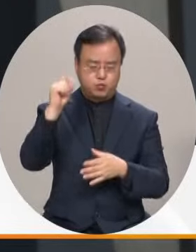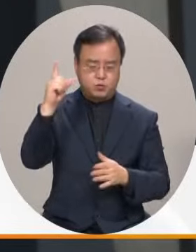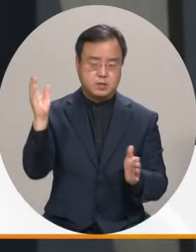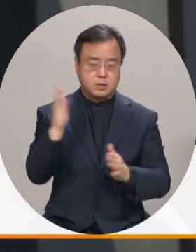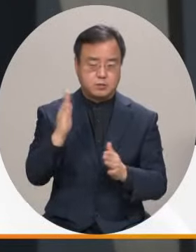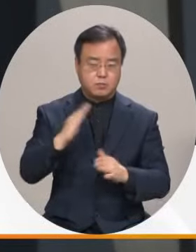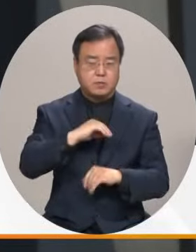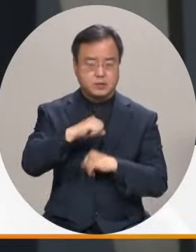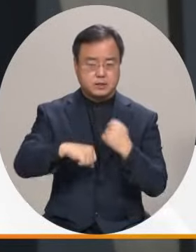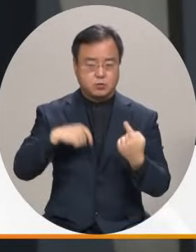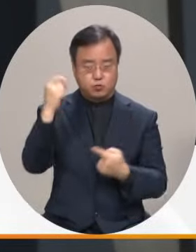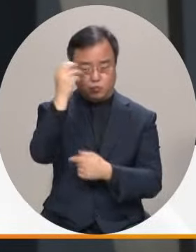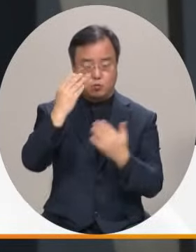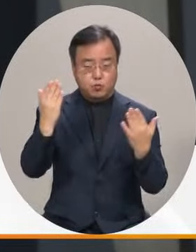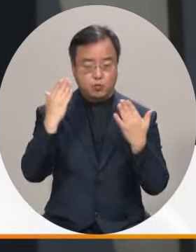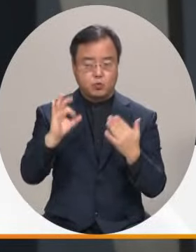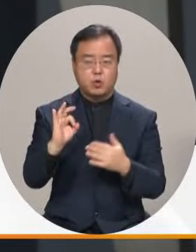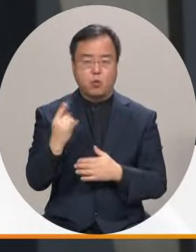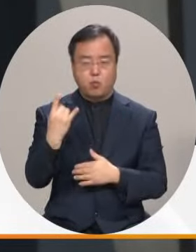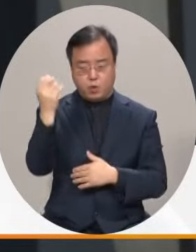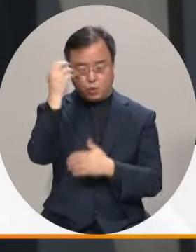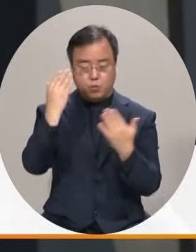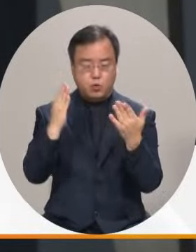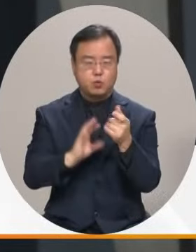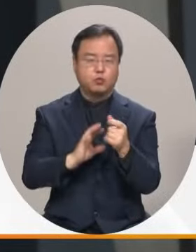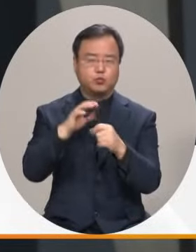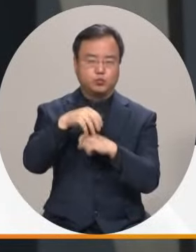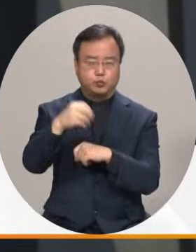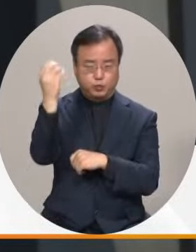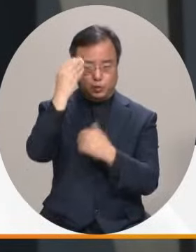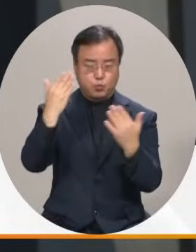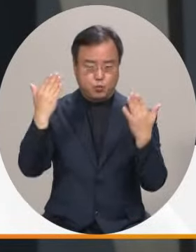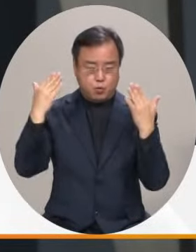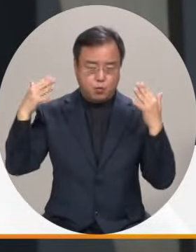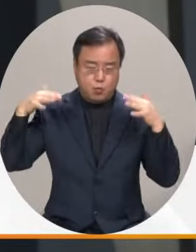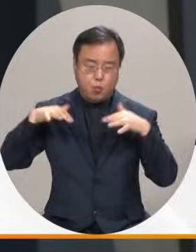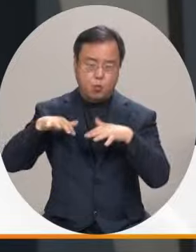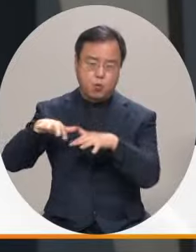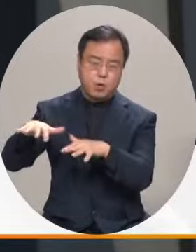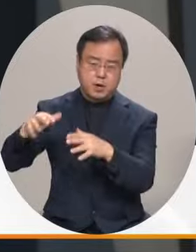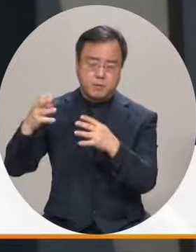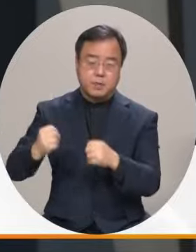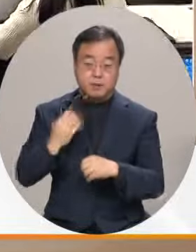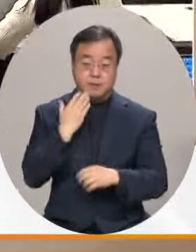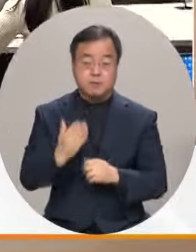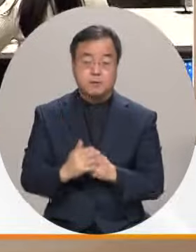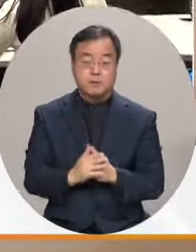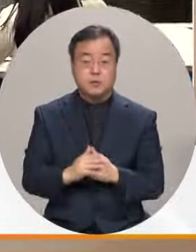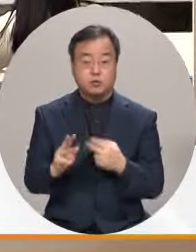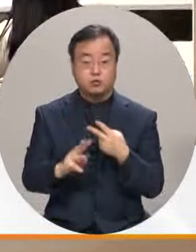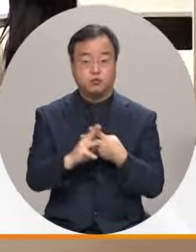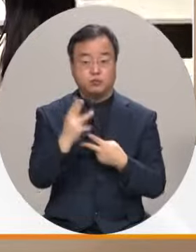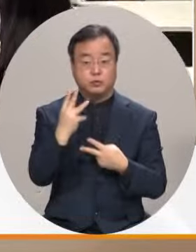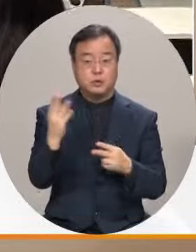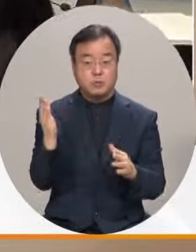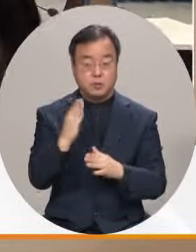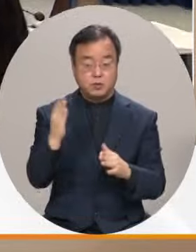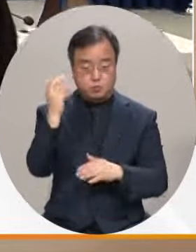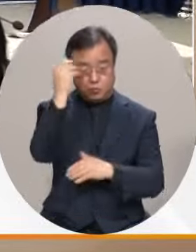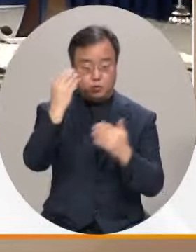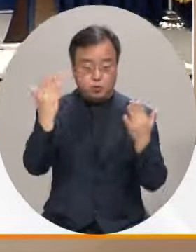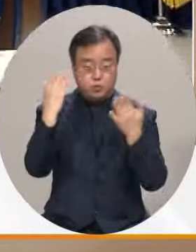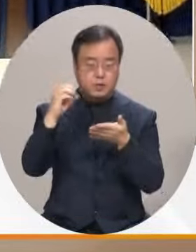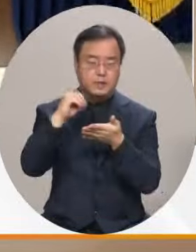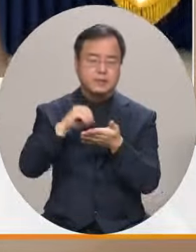외고 국제고 더 쏠릴 수 있다는 분석도 나옵니다 올해 중학교 3학년이 되는 학생들이 고등학교에 진학하는